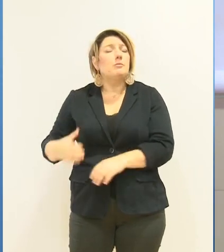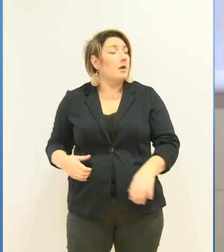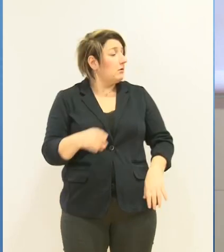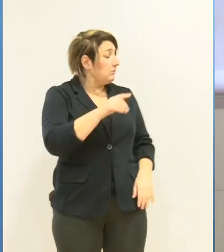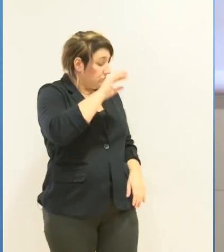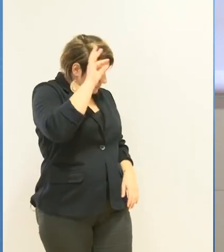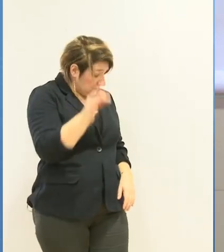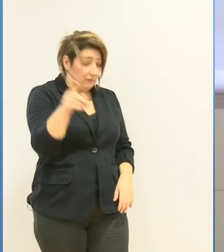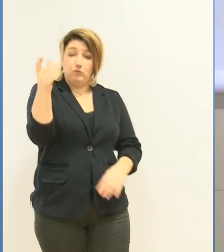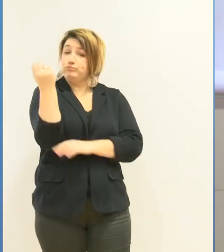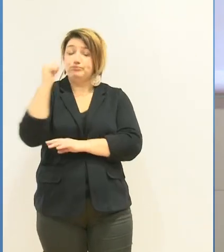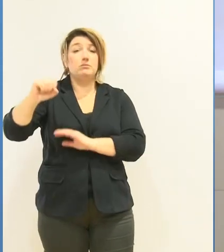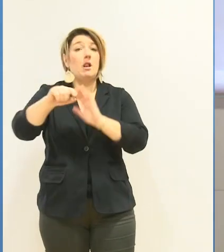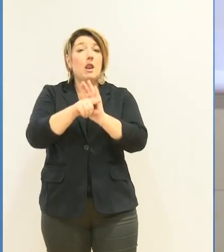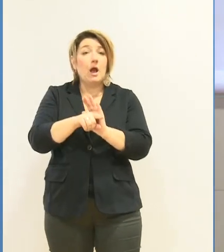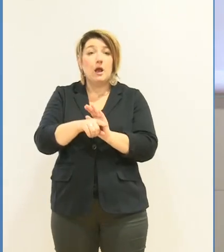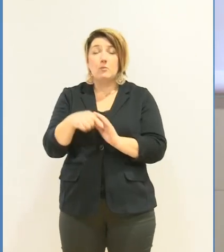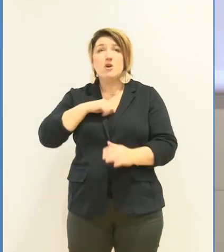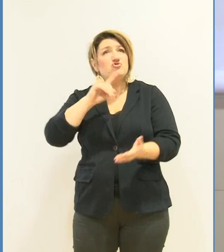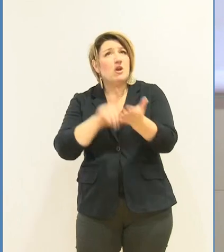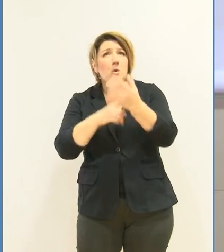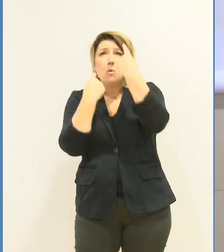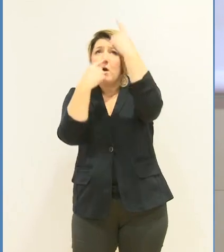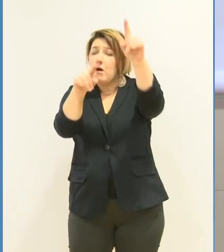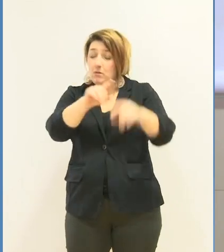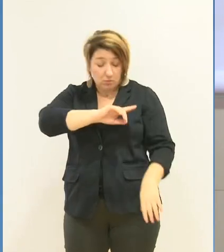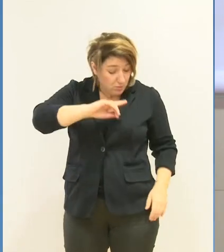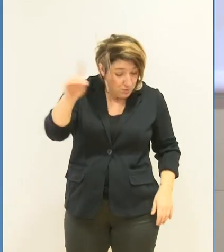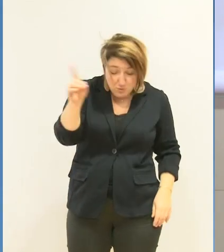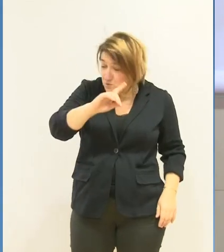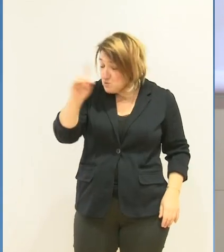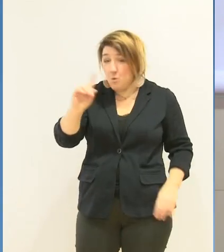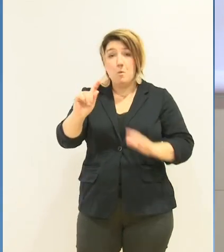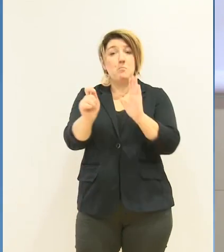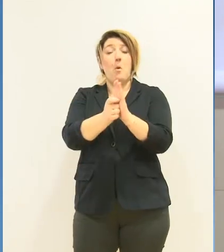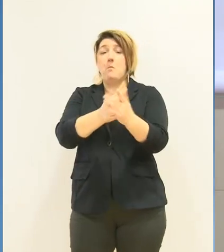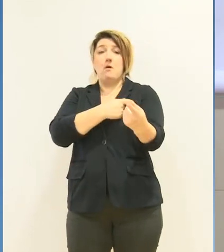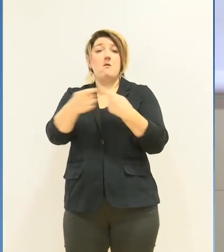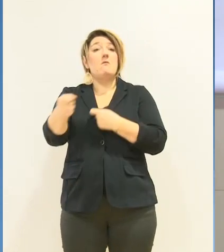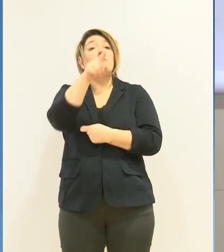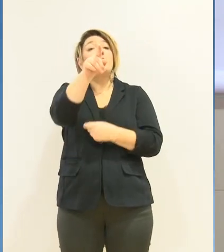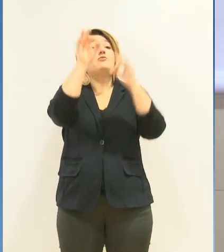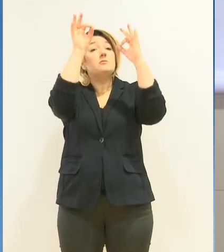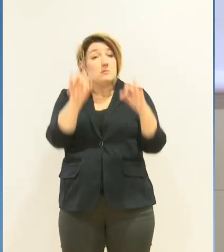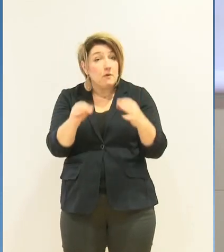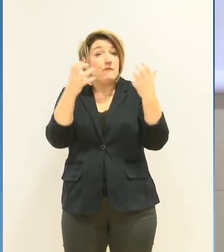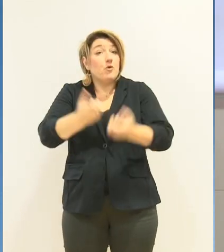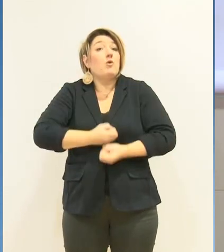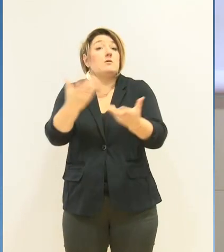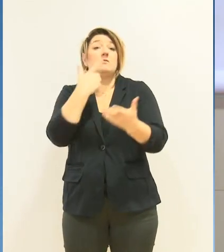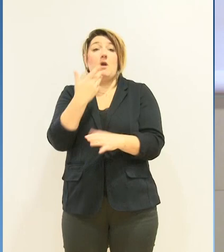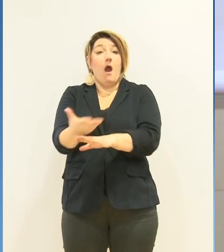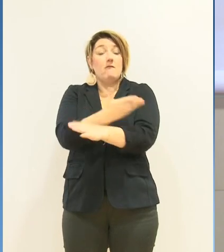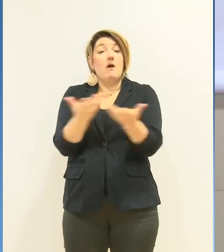non non non non non d'ailleurs si vous aviez voulu faire dans des conditions correctes on aurait parlé en conférence des présidents